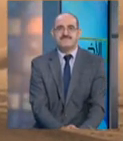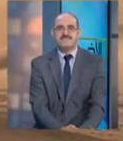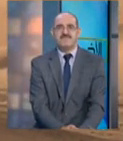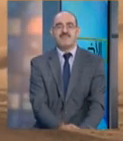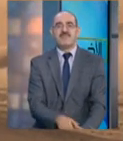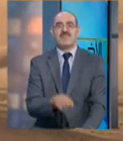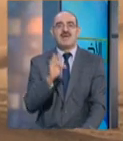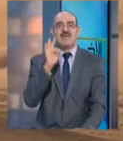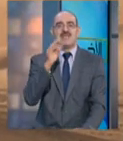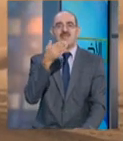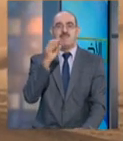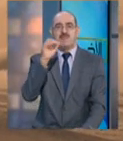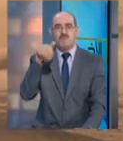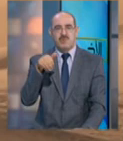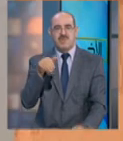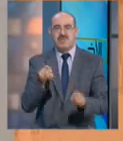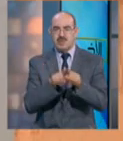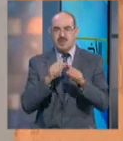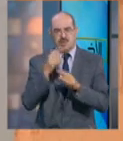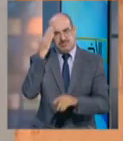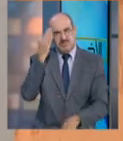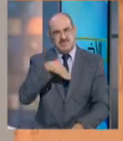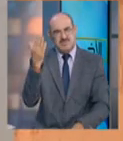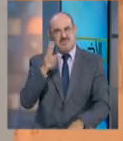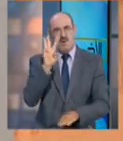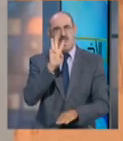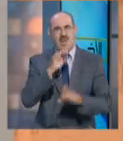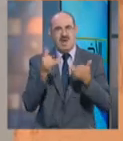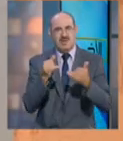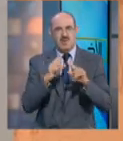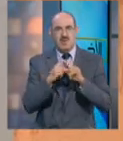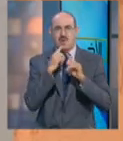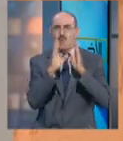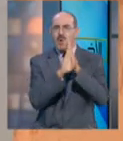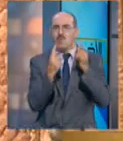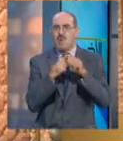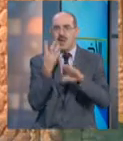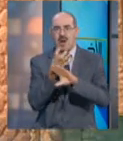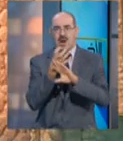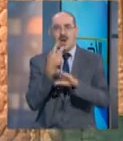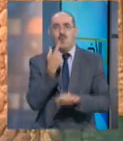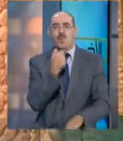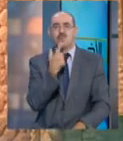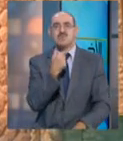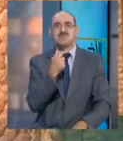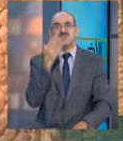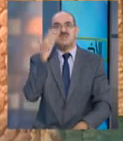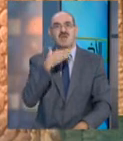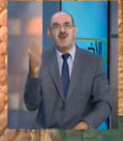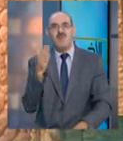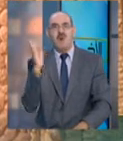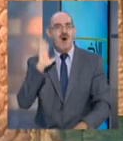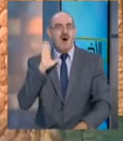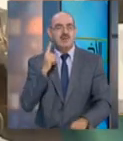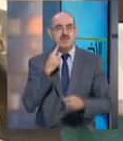تيميمون عروس الصحراء تختزل تاريخها في القصور الحمراء العتيقة، أين كانت